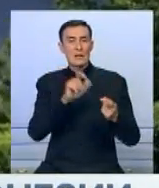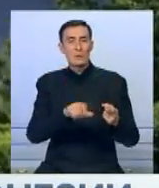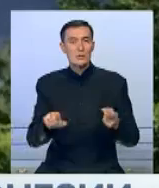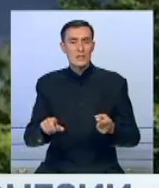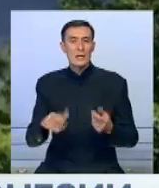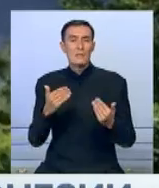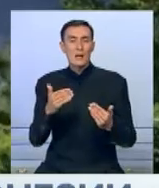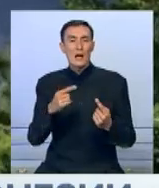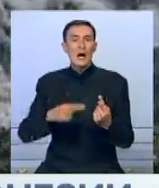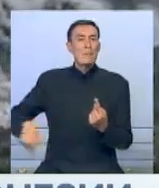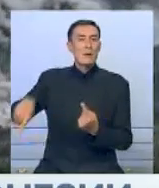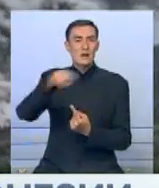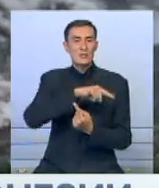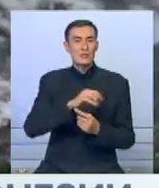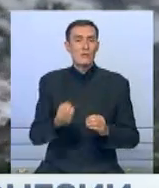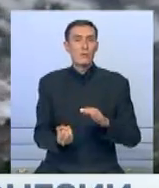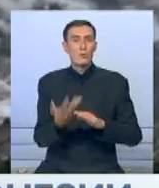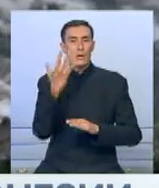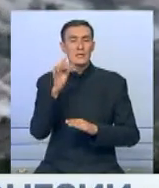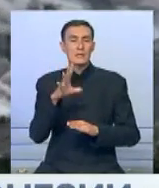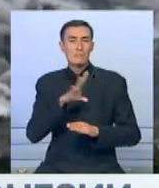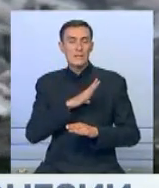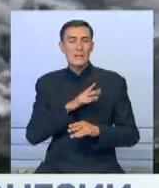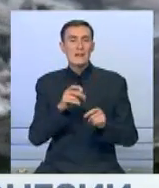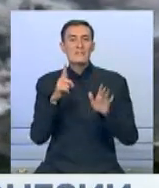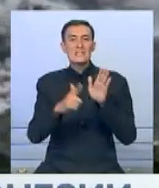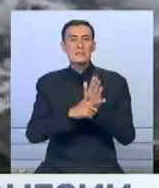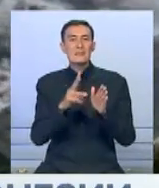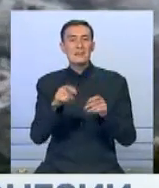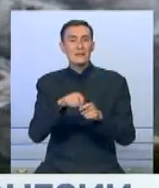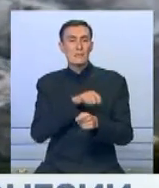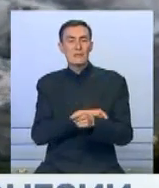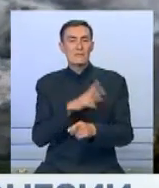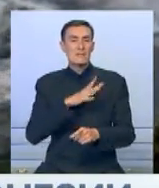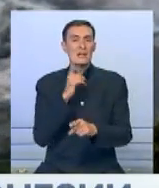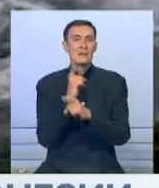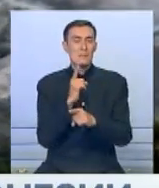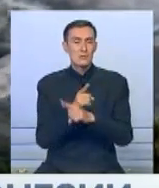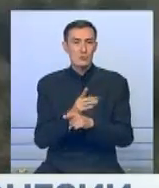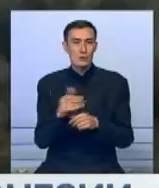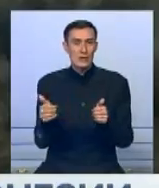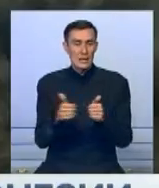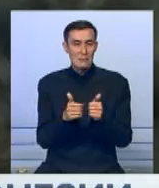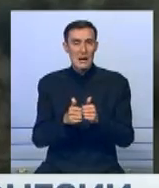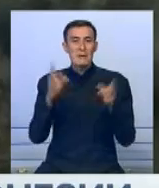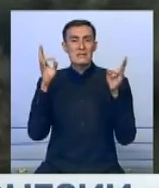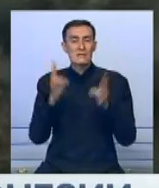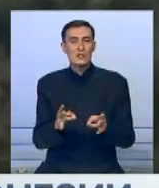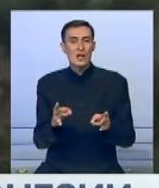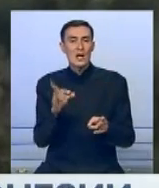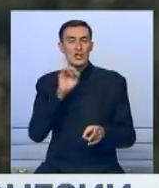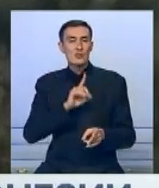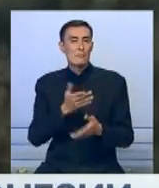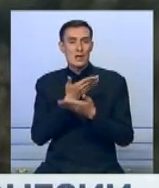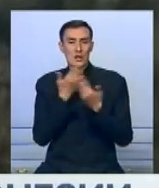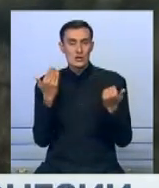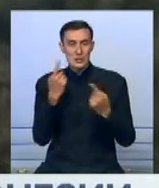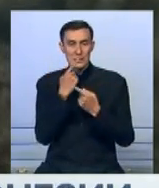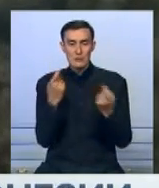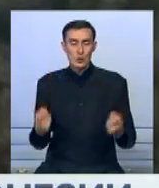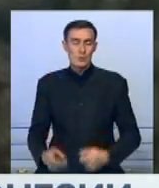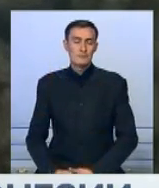жителей обходить вулкан стороной и находиться в 7 км от горы запрещено о пострадавших и жертвах пока